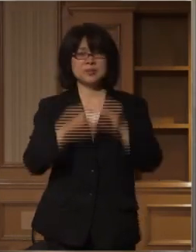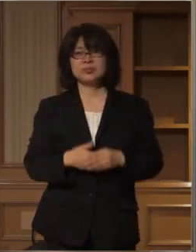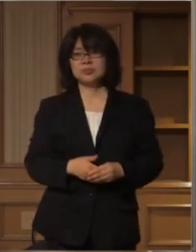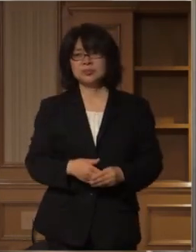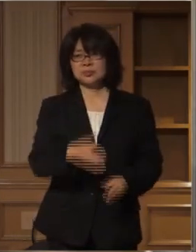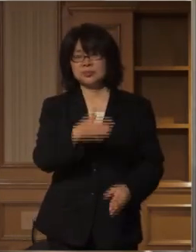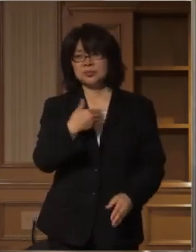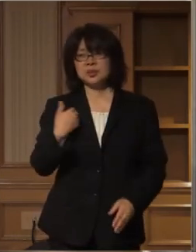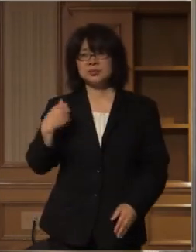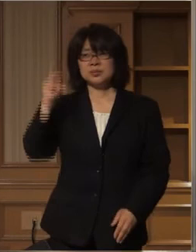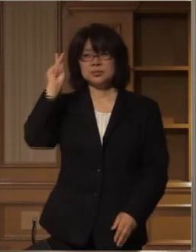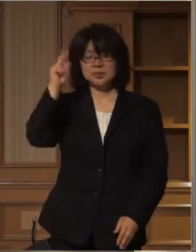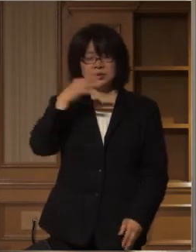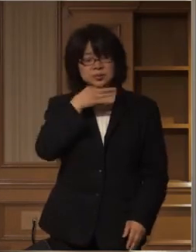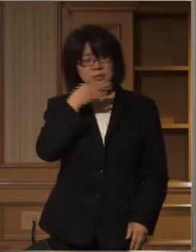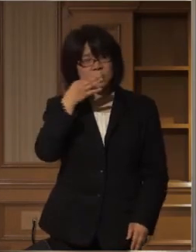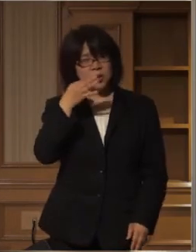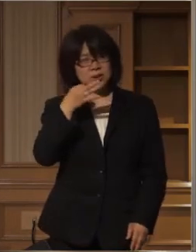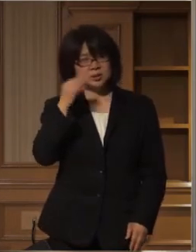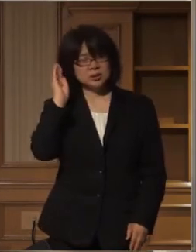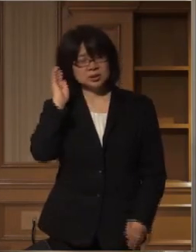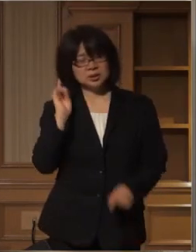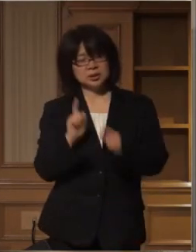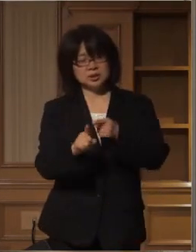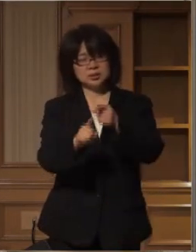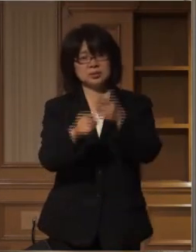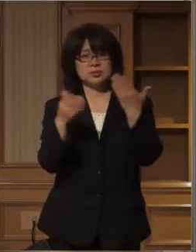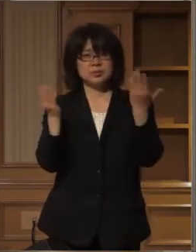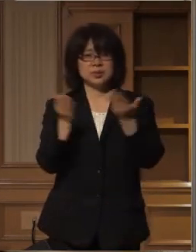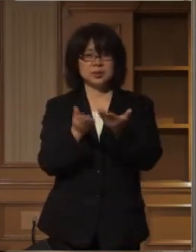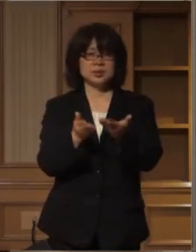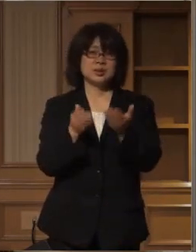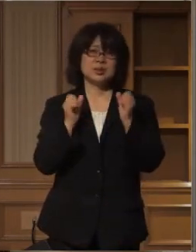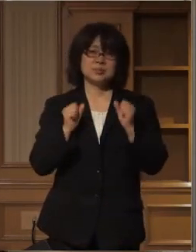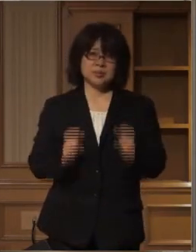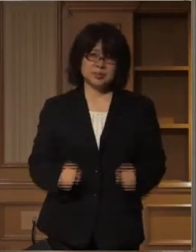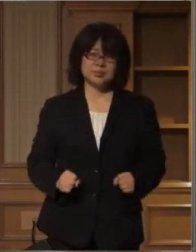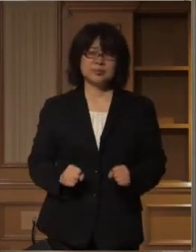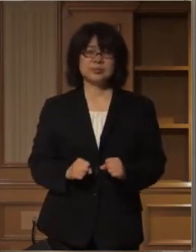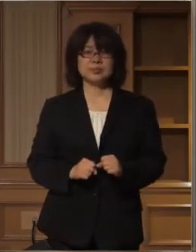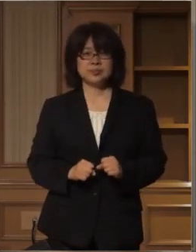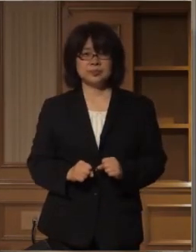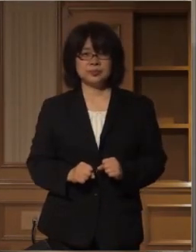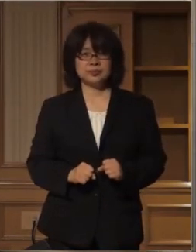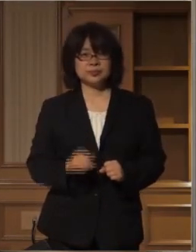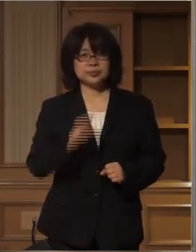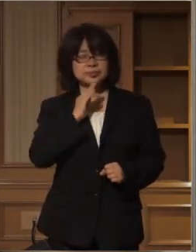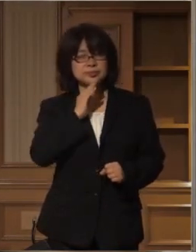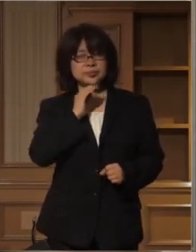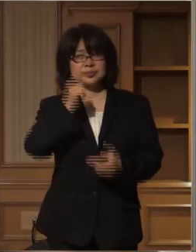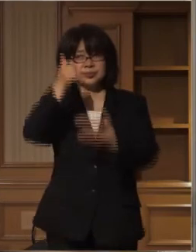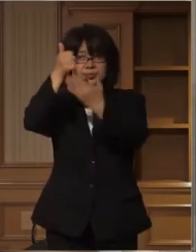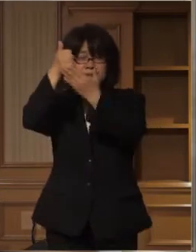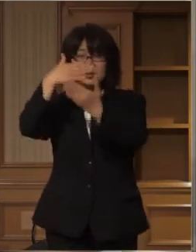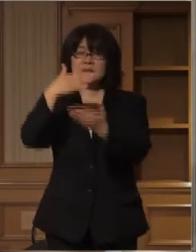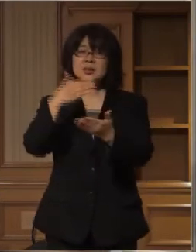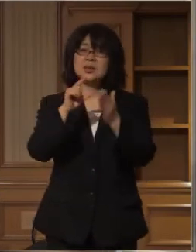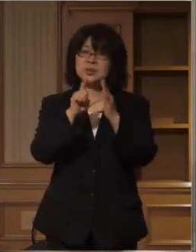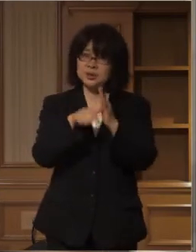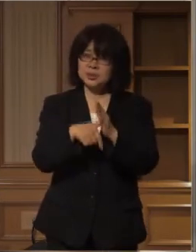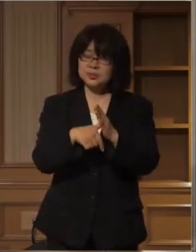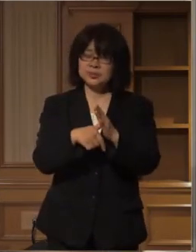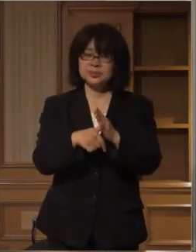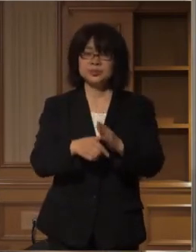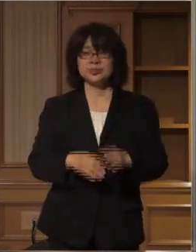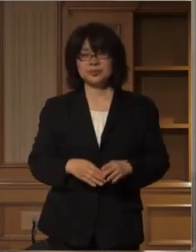ということを学んでますけれども、どういうことが言えるかっていうと、確かに神様が語られた時ですね、宗